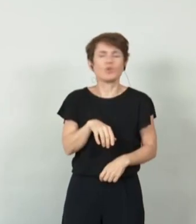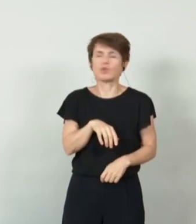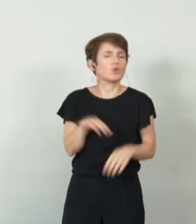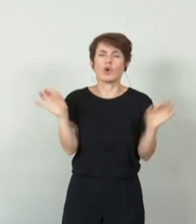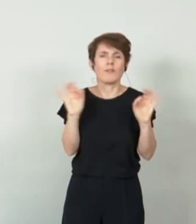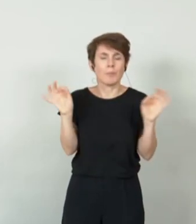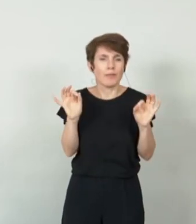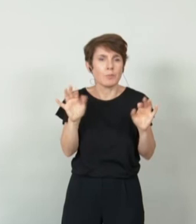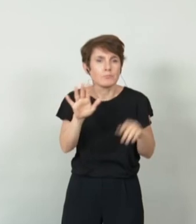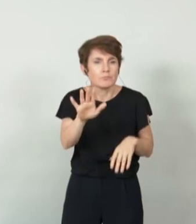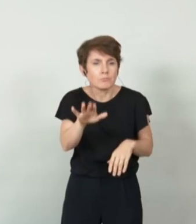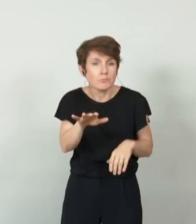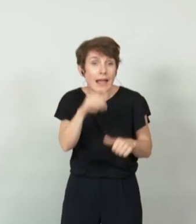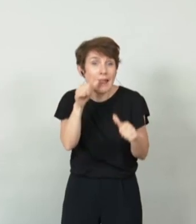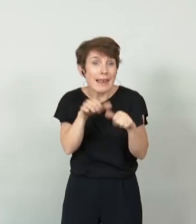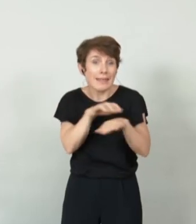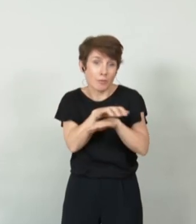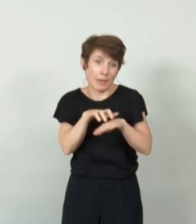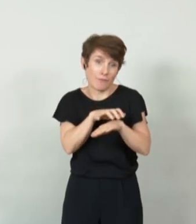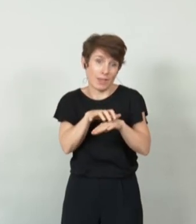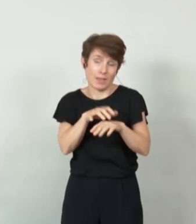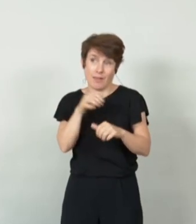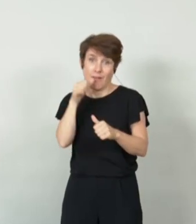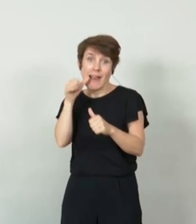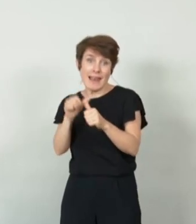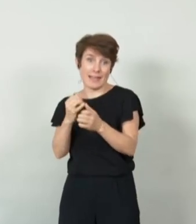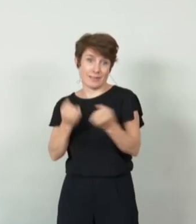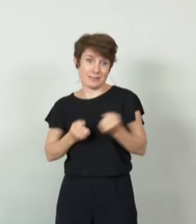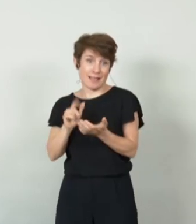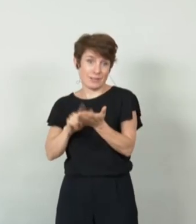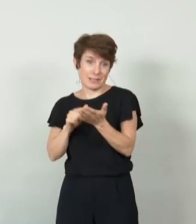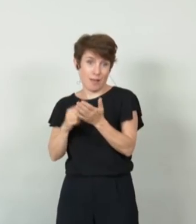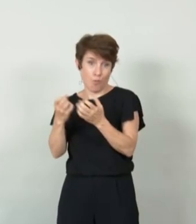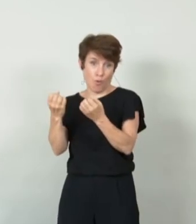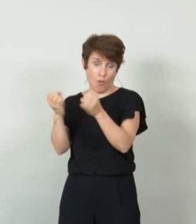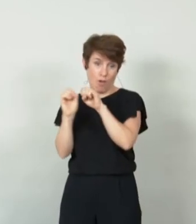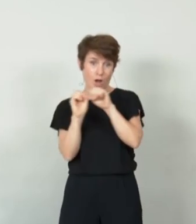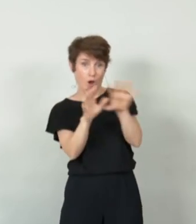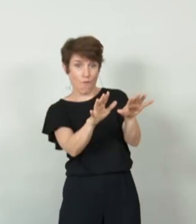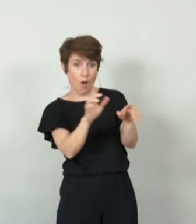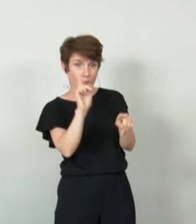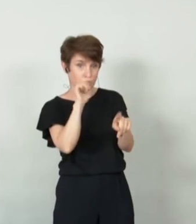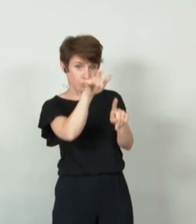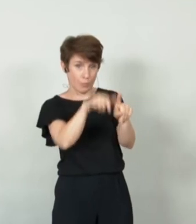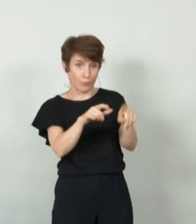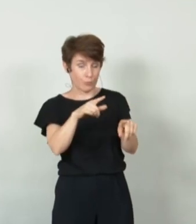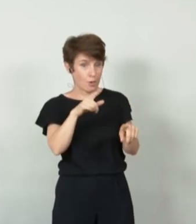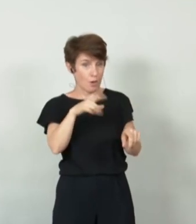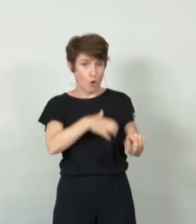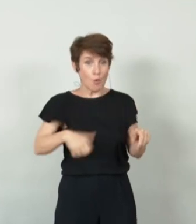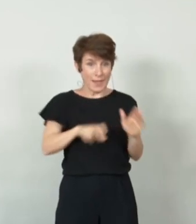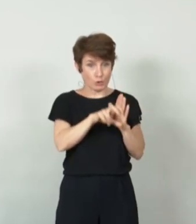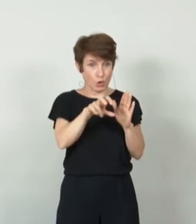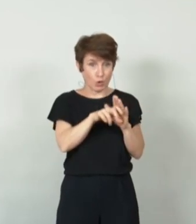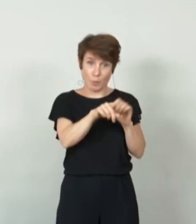eu l'aide du Préfet et du directeur des services fiscaux qui a été adressé au maire de Grenoble qui l'a contraint à faire ce plan d'austérité